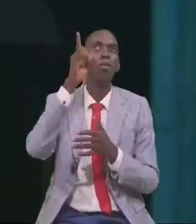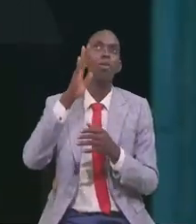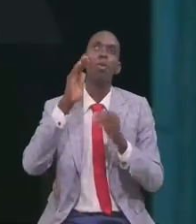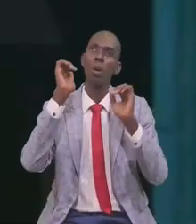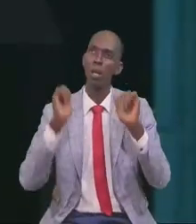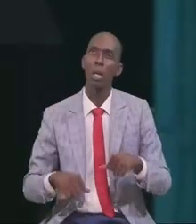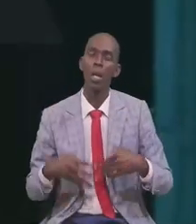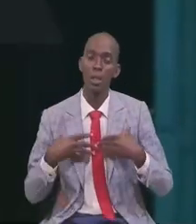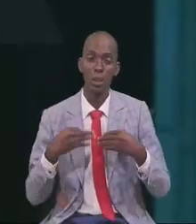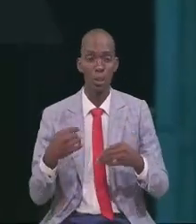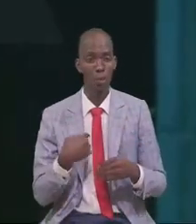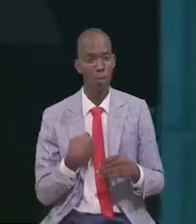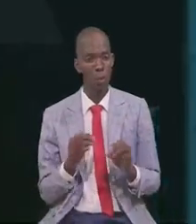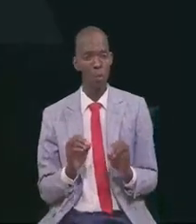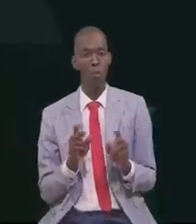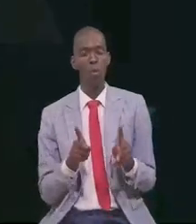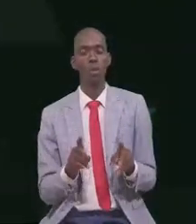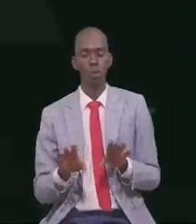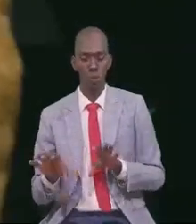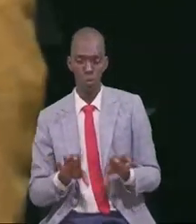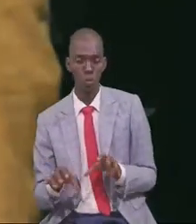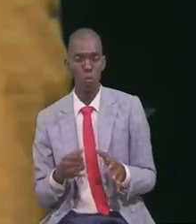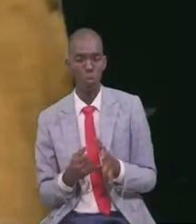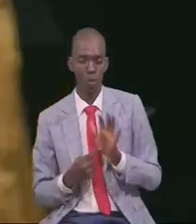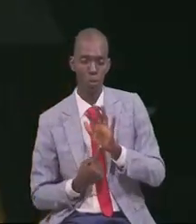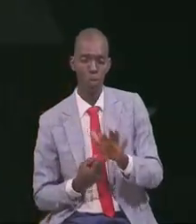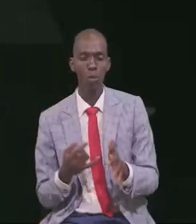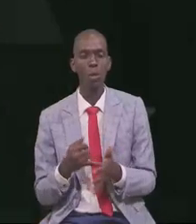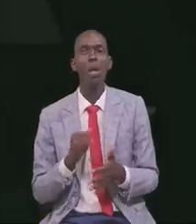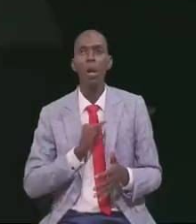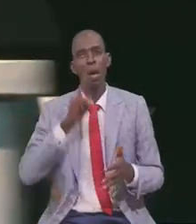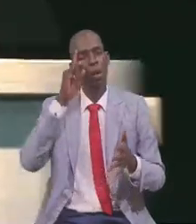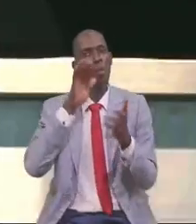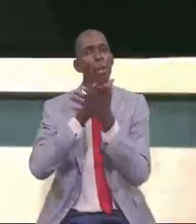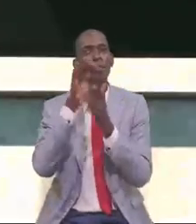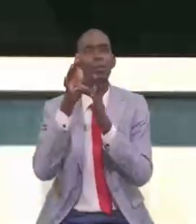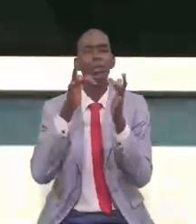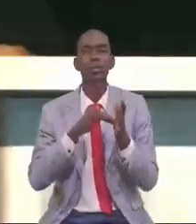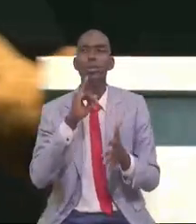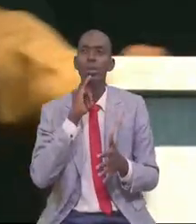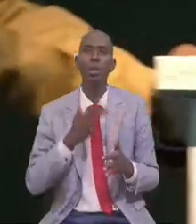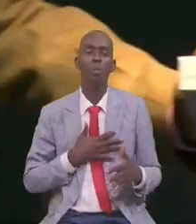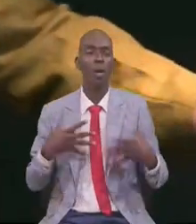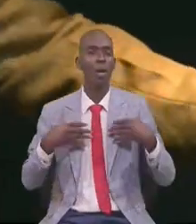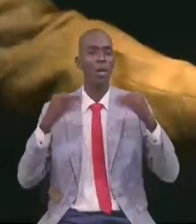Mets cette action en action. Oh, Jésus est mon sauveur. Mets cette foi en action. Et